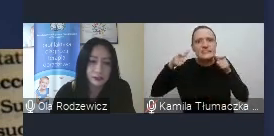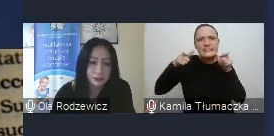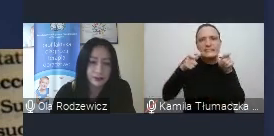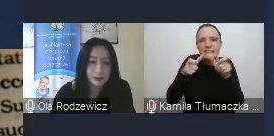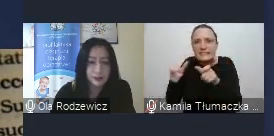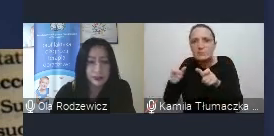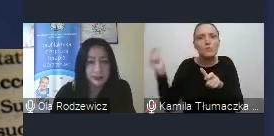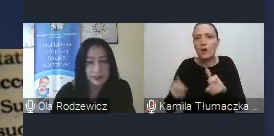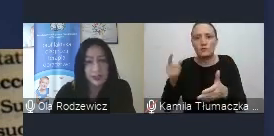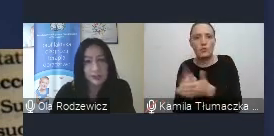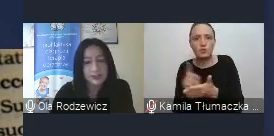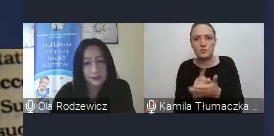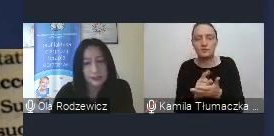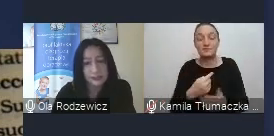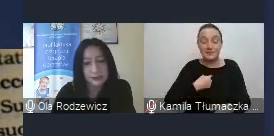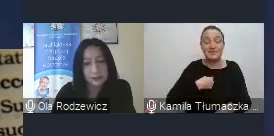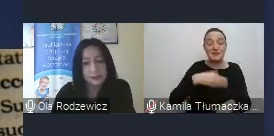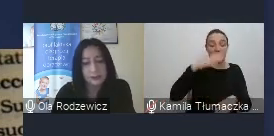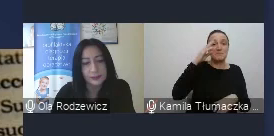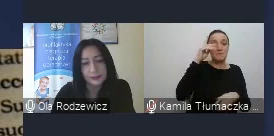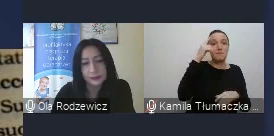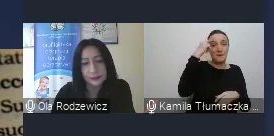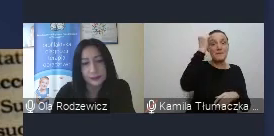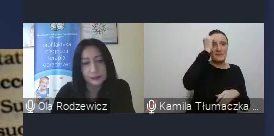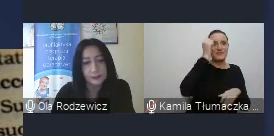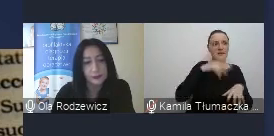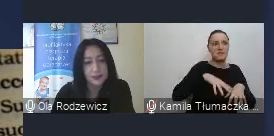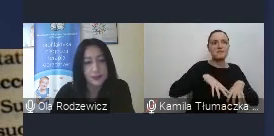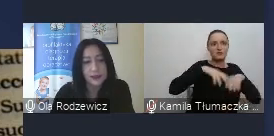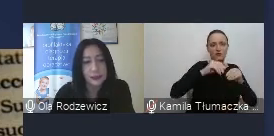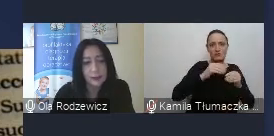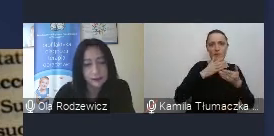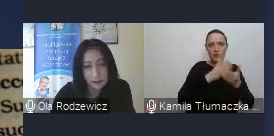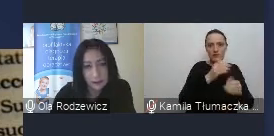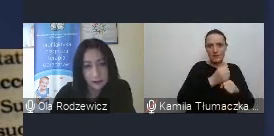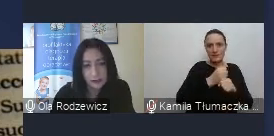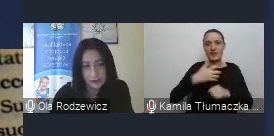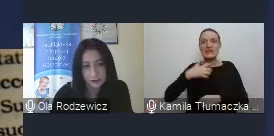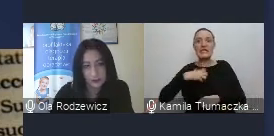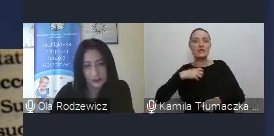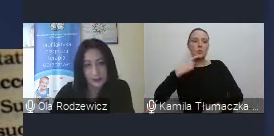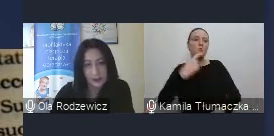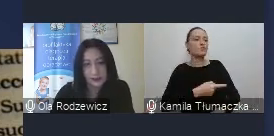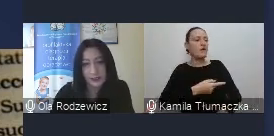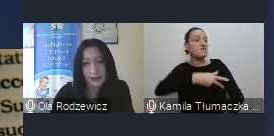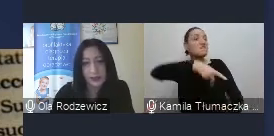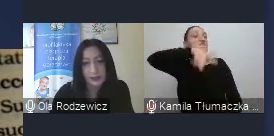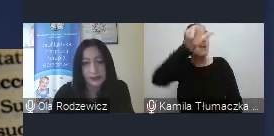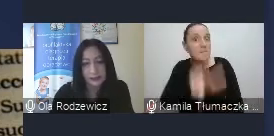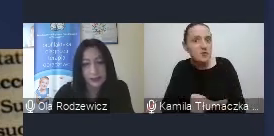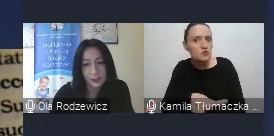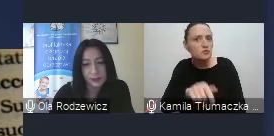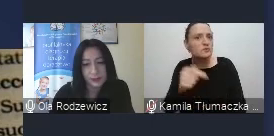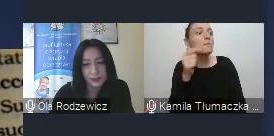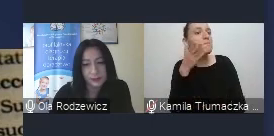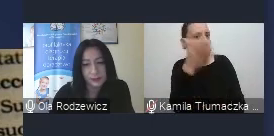być jakiś sukces. Ja pamiętam, jak zaczynałam pracę w poradni, to moja pani dyrektor wtedy mówiła, że mam 2 miesiące na wyprowadzenie dziecka